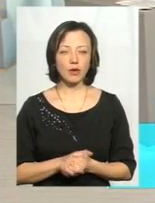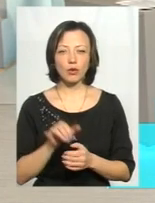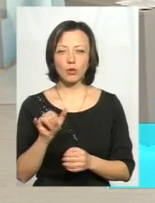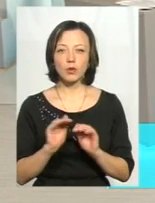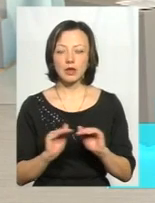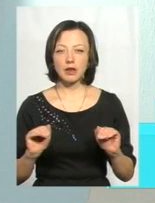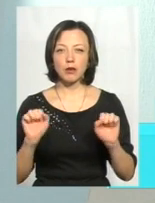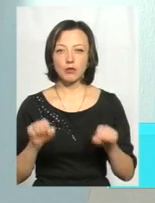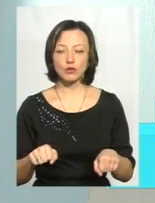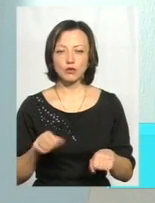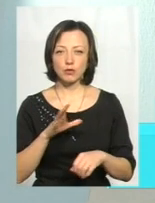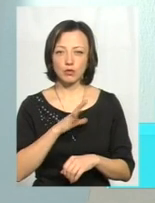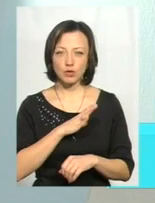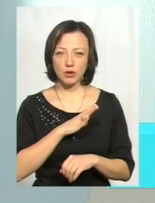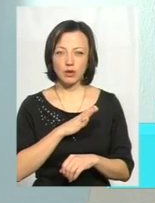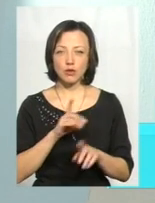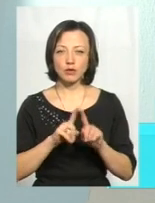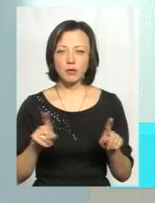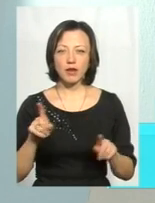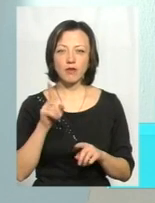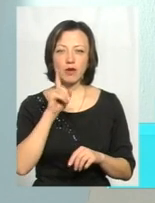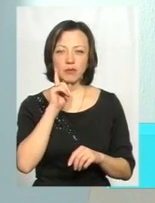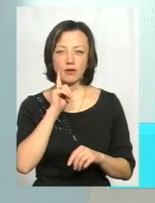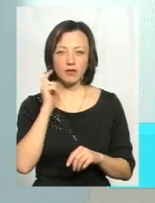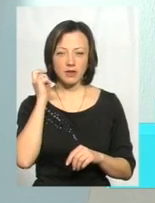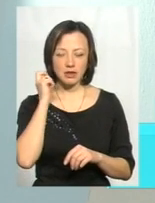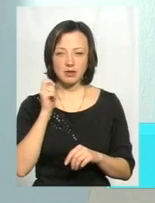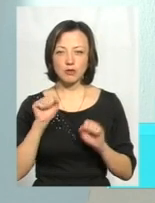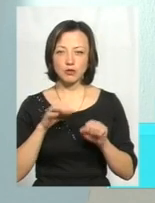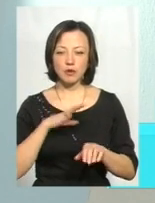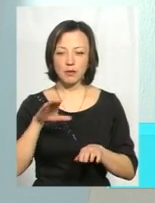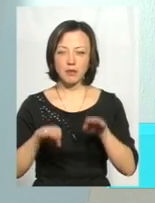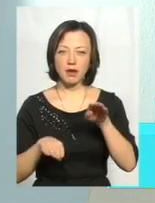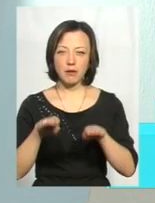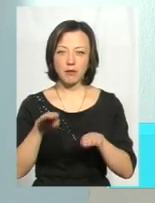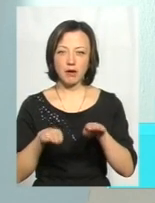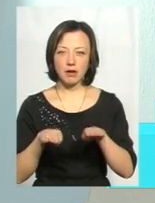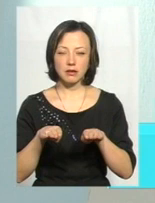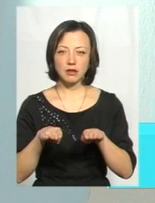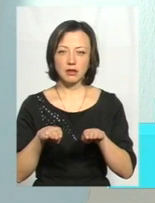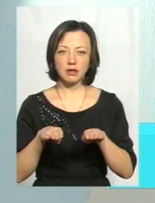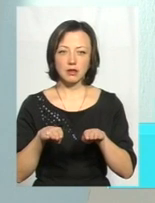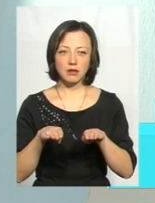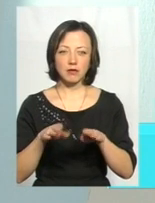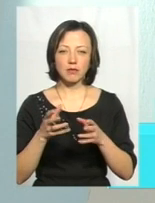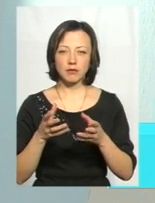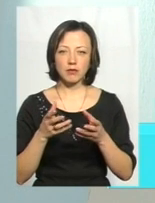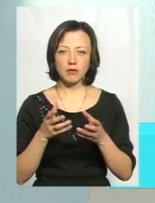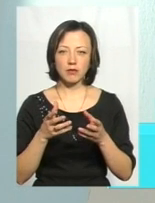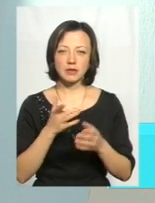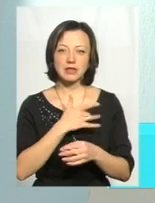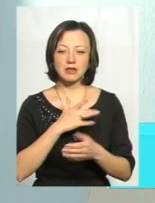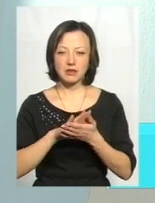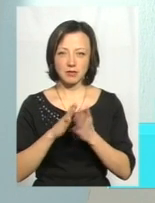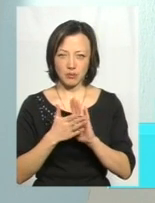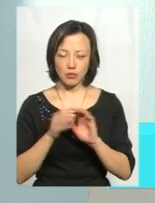вже можуть бути, особливо у підлітковому віці, можуть бути перепади також в атмосферну тиску впливати на стани